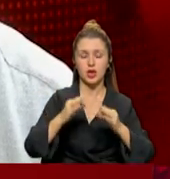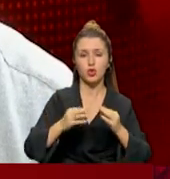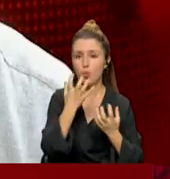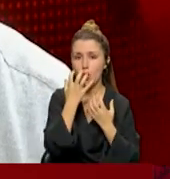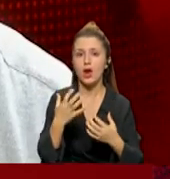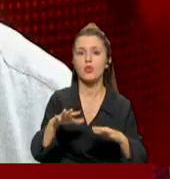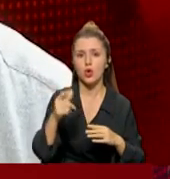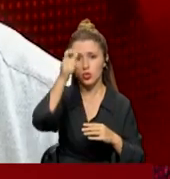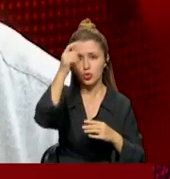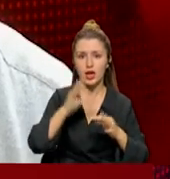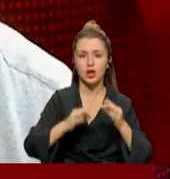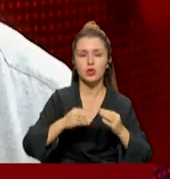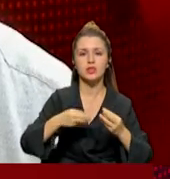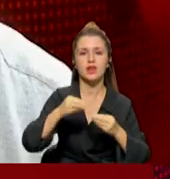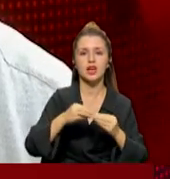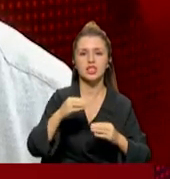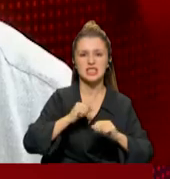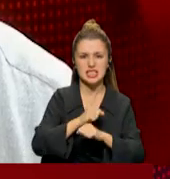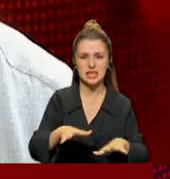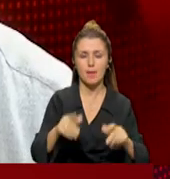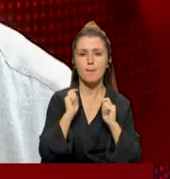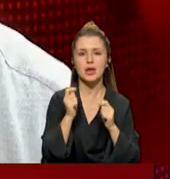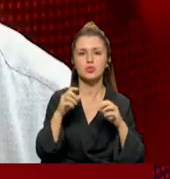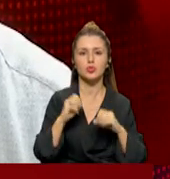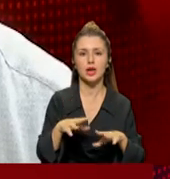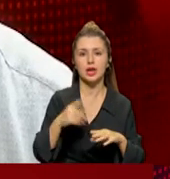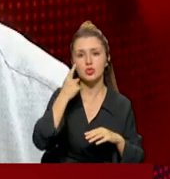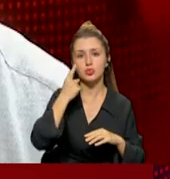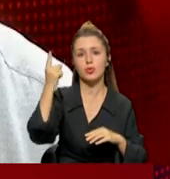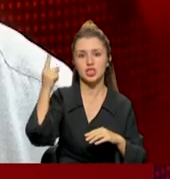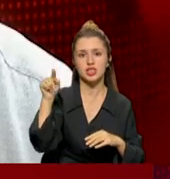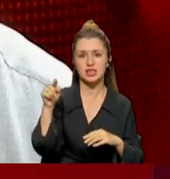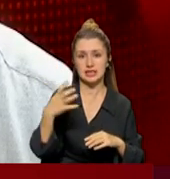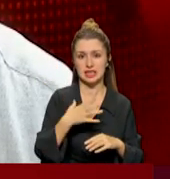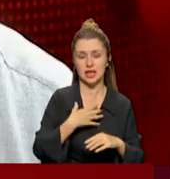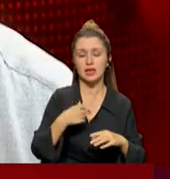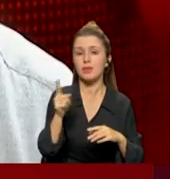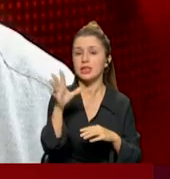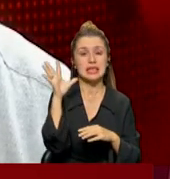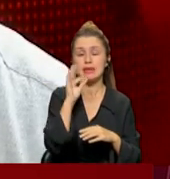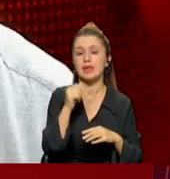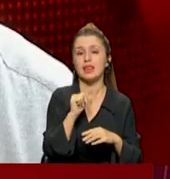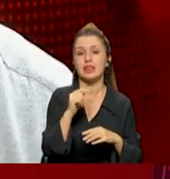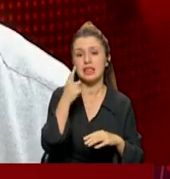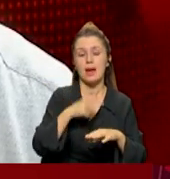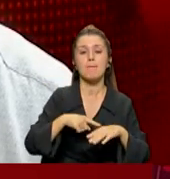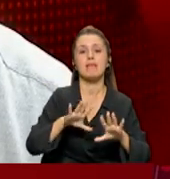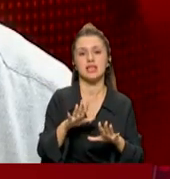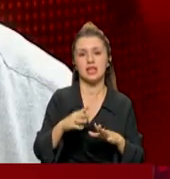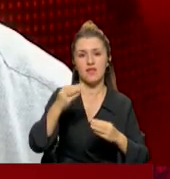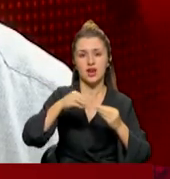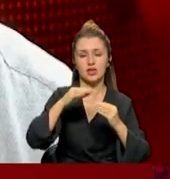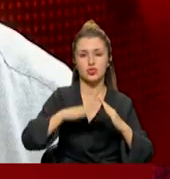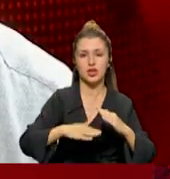önermiyor. Türk ekonomisini faizci bir sisteme mecbur bırakan Sayın Cumhurbaşkanı'nın kendisinden başka hiç kimsenin inanmadığı faiz